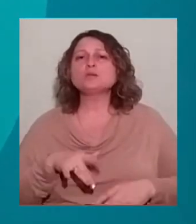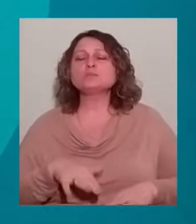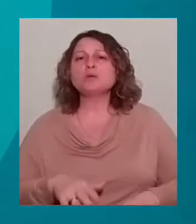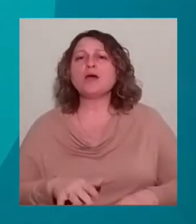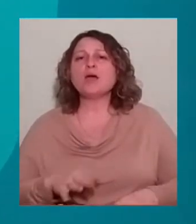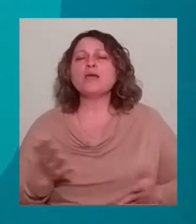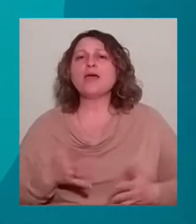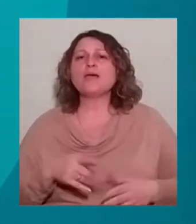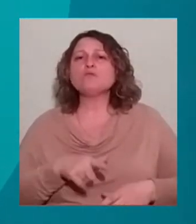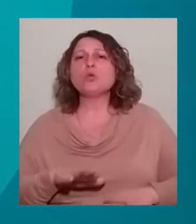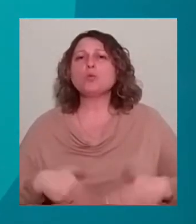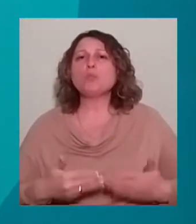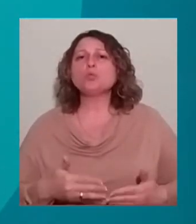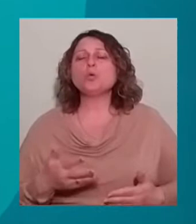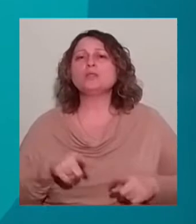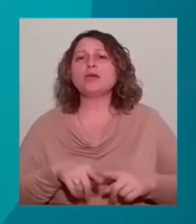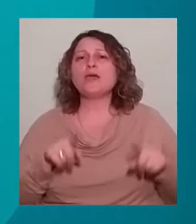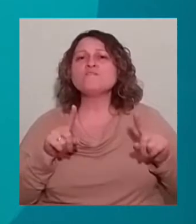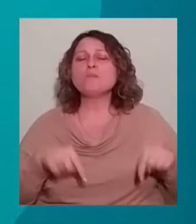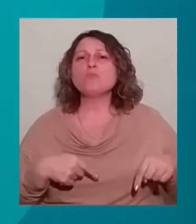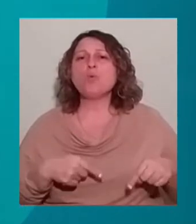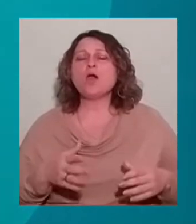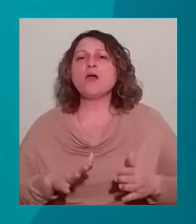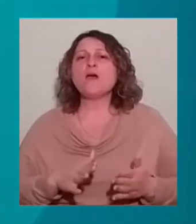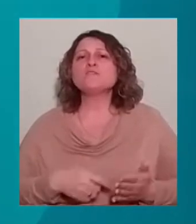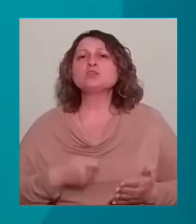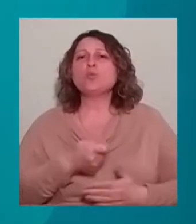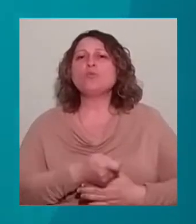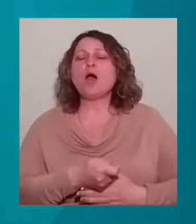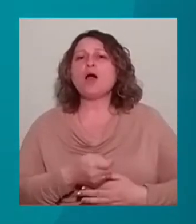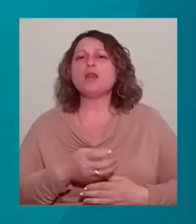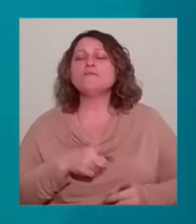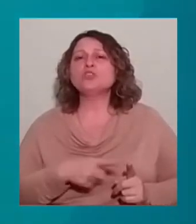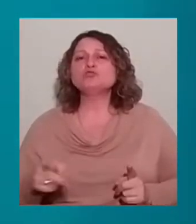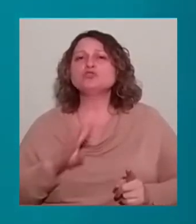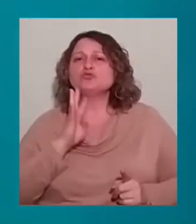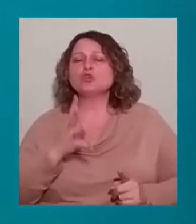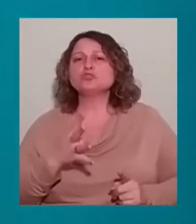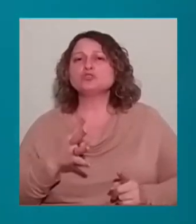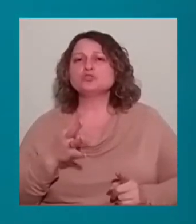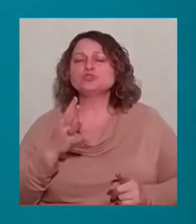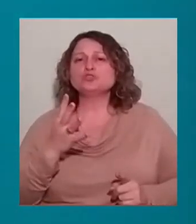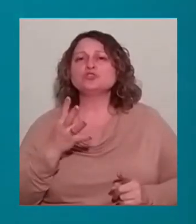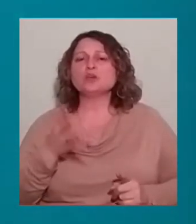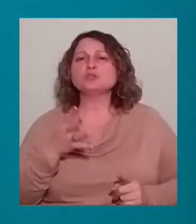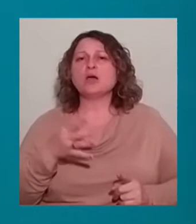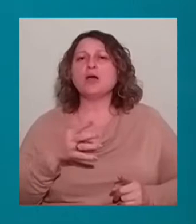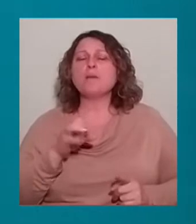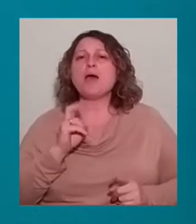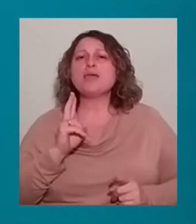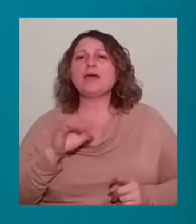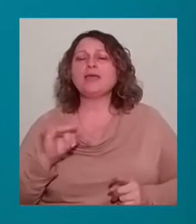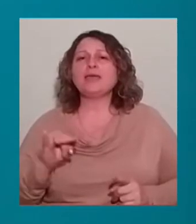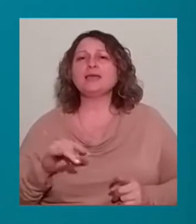пропонує. Такі вимоги висували рибалки, які протягом 4 годин перекривали трасу Одеса-Рені в районі села Маяки.